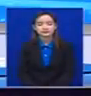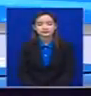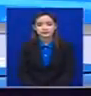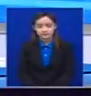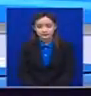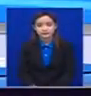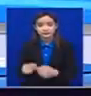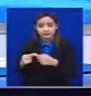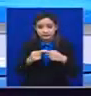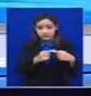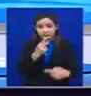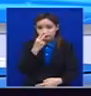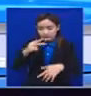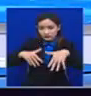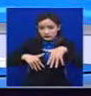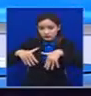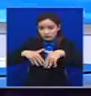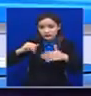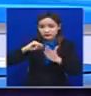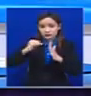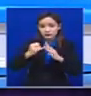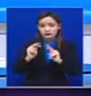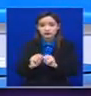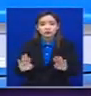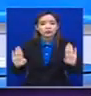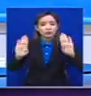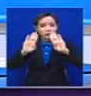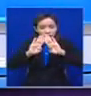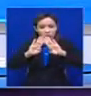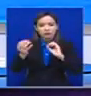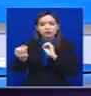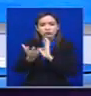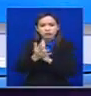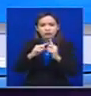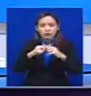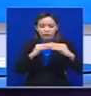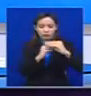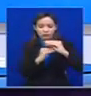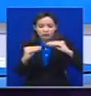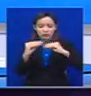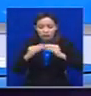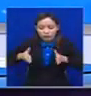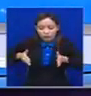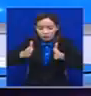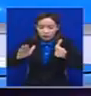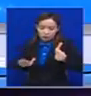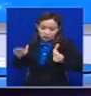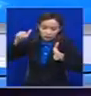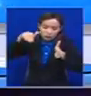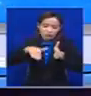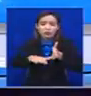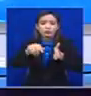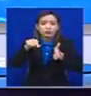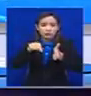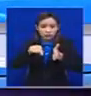เรื่องต่อไปดูการที่ชาวบ้านจังหวัดนครปฐมที่ได้รับผลกระทบจากโครงการก่อสร้างถนนมอเตอร์เวย์สายบางใหญ่กาญจนบุรี